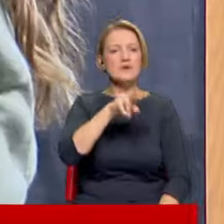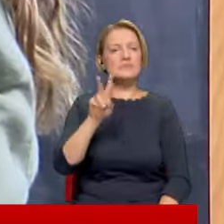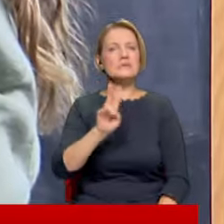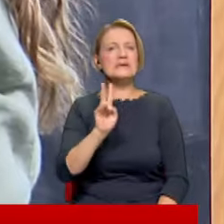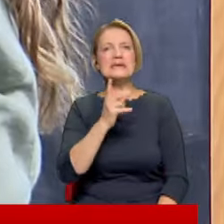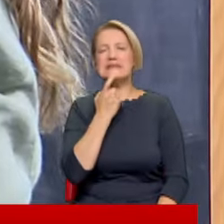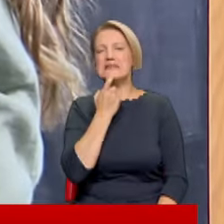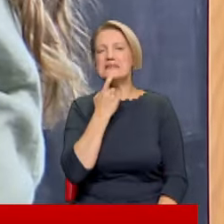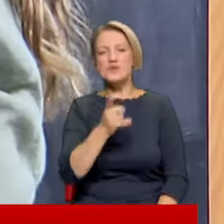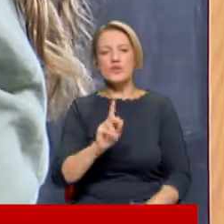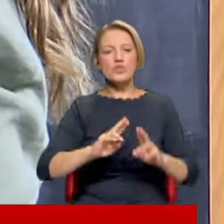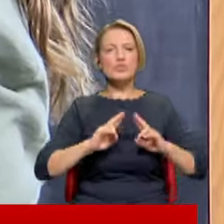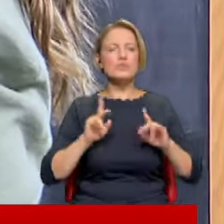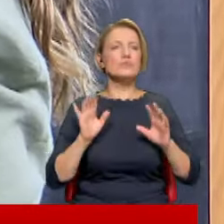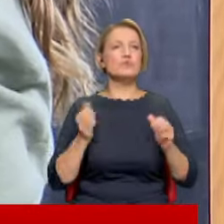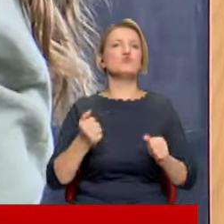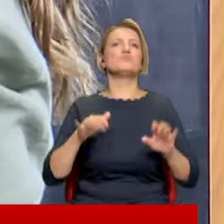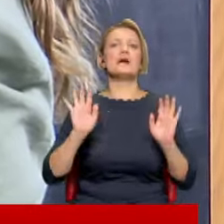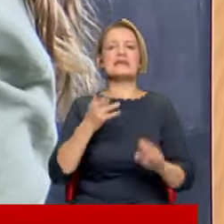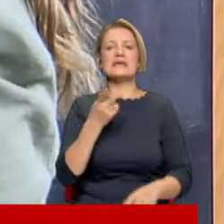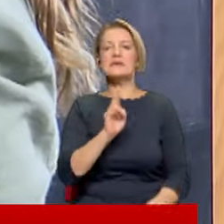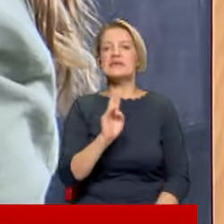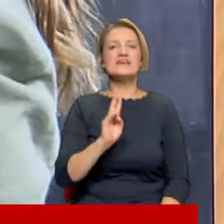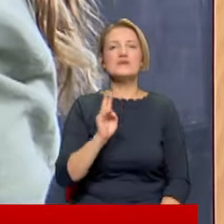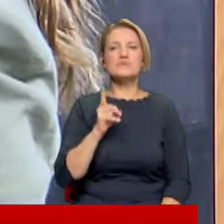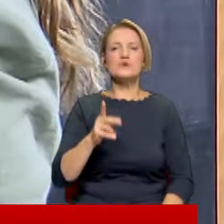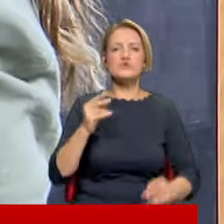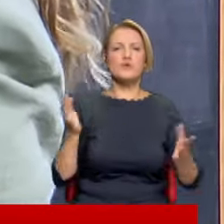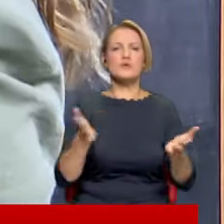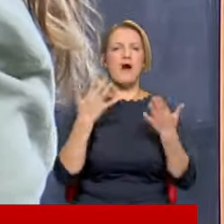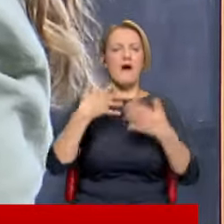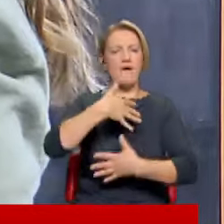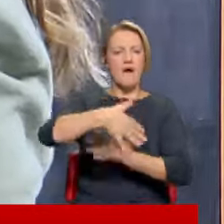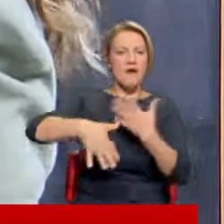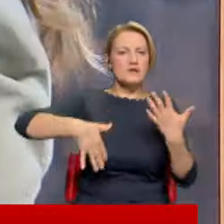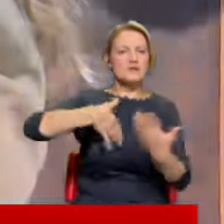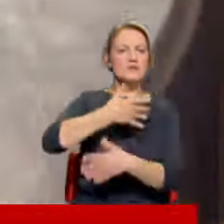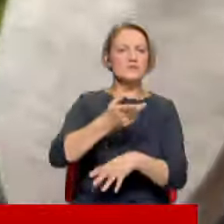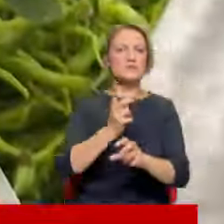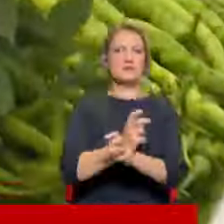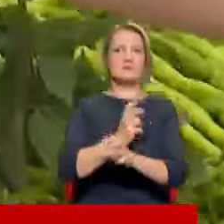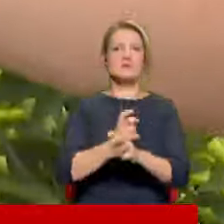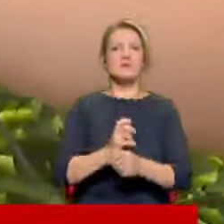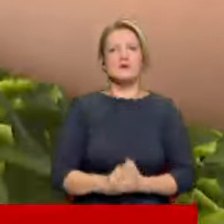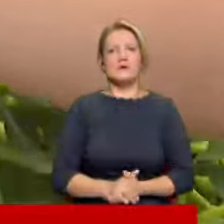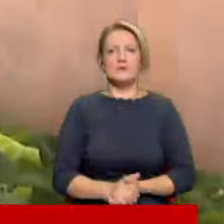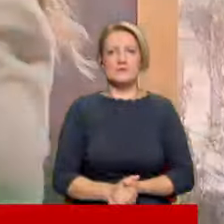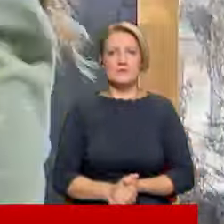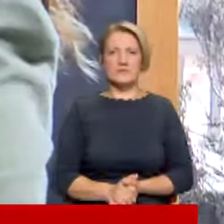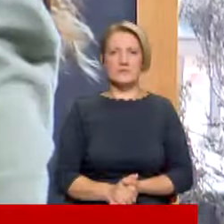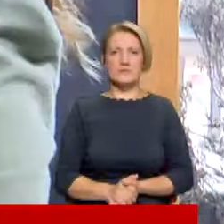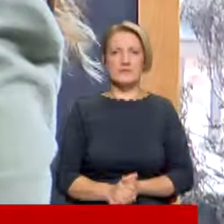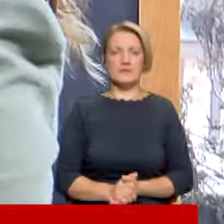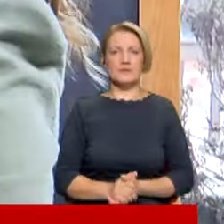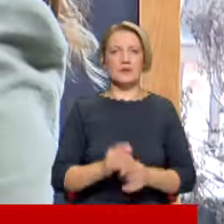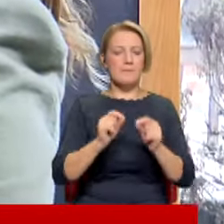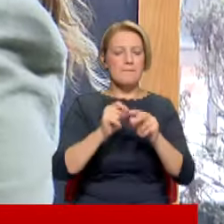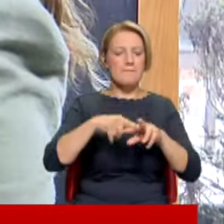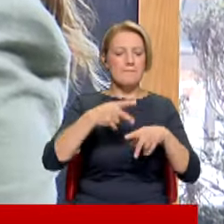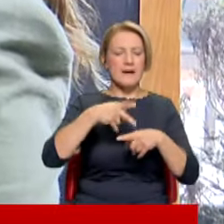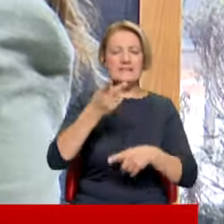2020'da tutmayabilir Çünkü 2020'e çok daha riskli bu baz etkisi